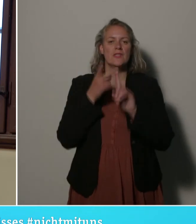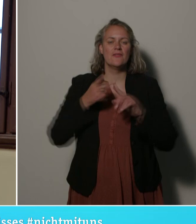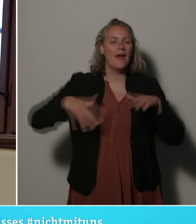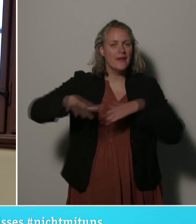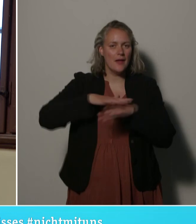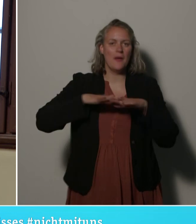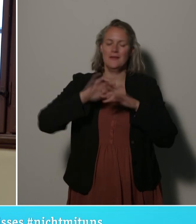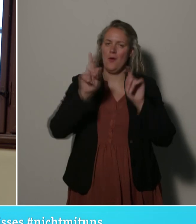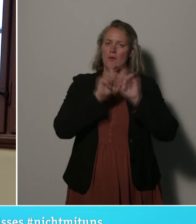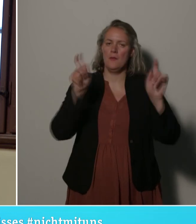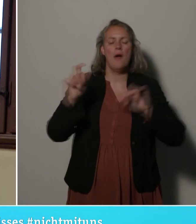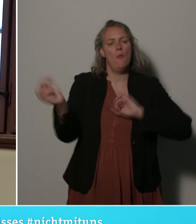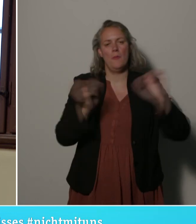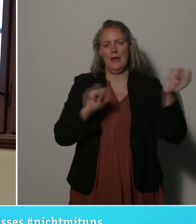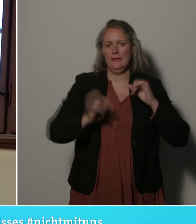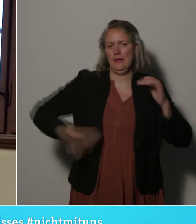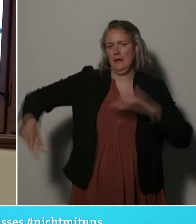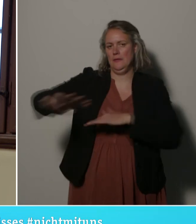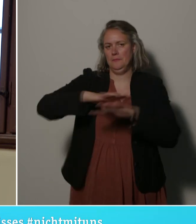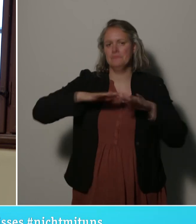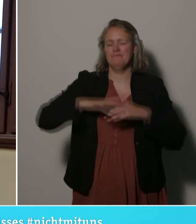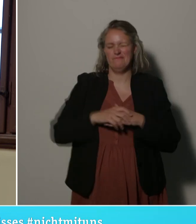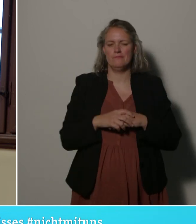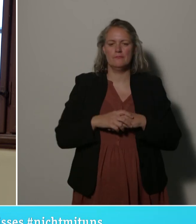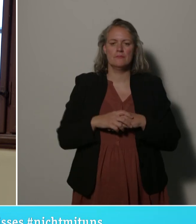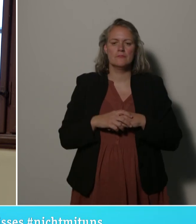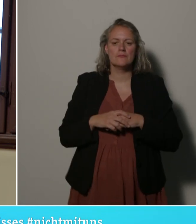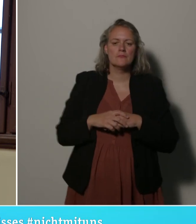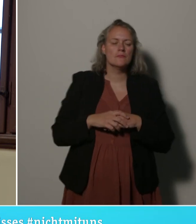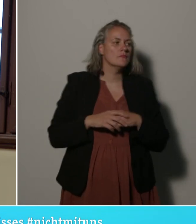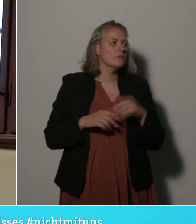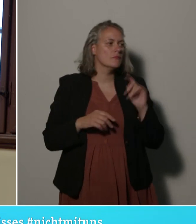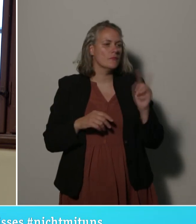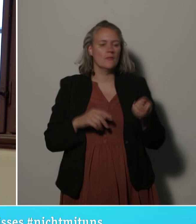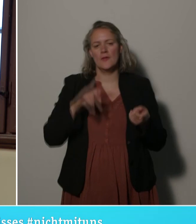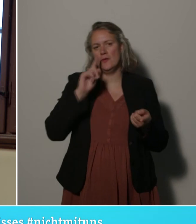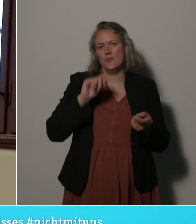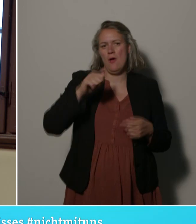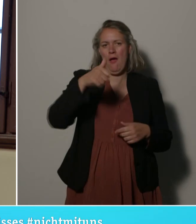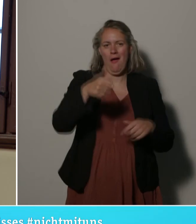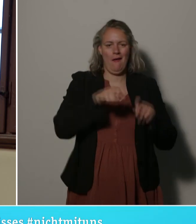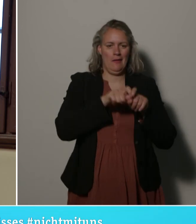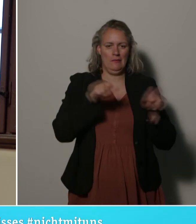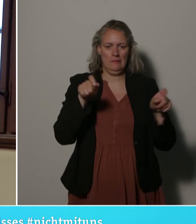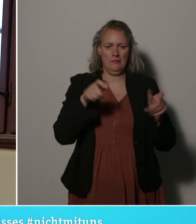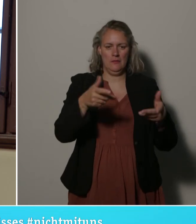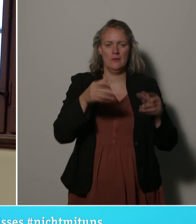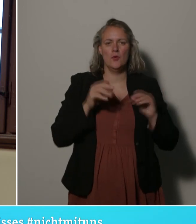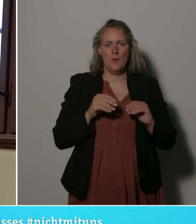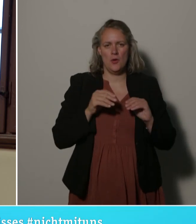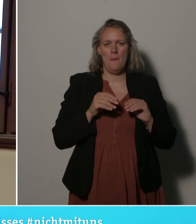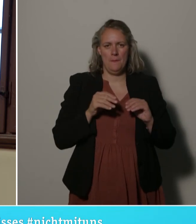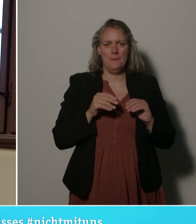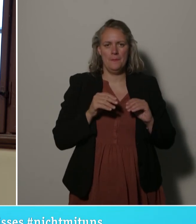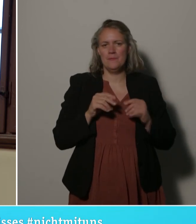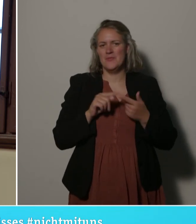gewesen. Hier haben wir nur eines der Anliegen übernommen,